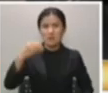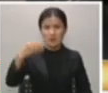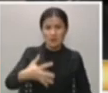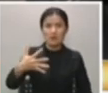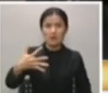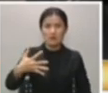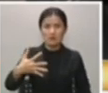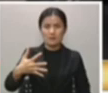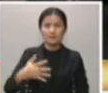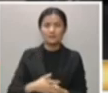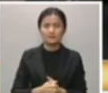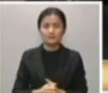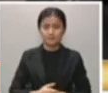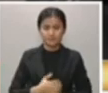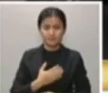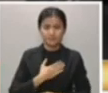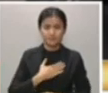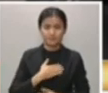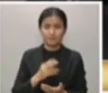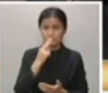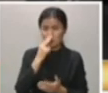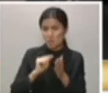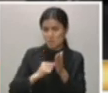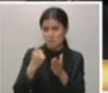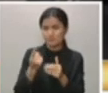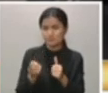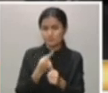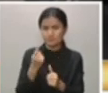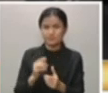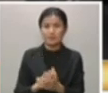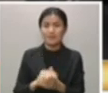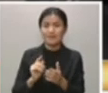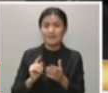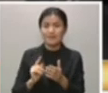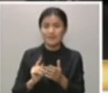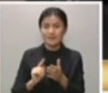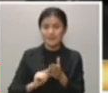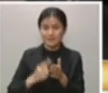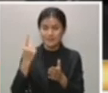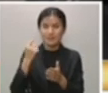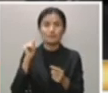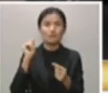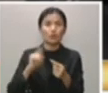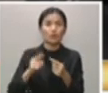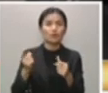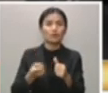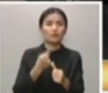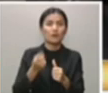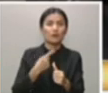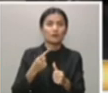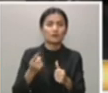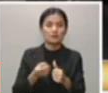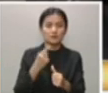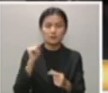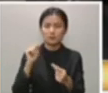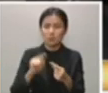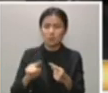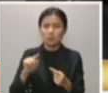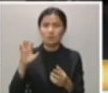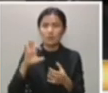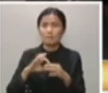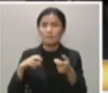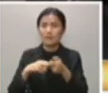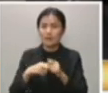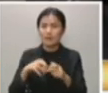มจะขออนุญาตเริ่มการอภิปรายในความล้มเหลวที่1นั่นก็คือความล้มเหลว